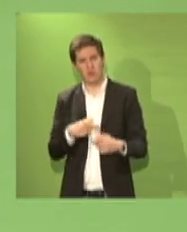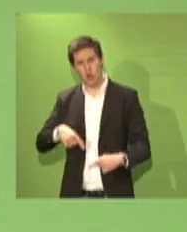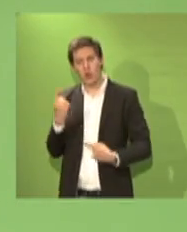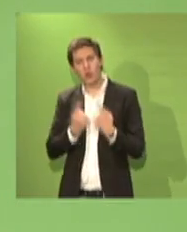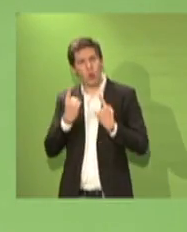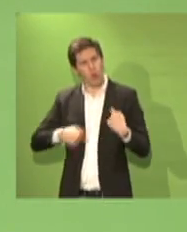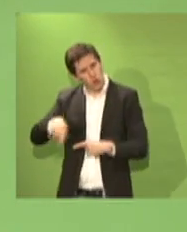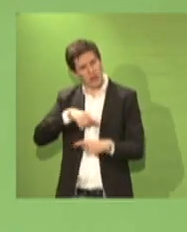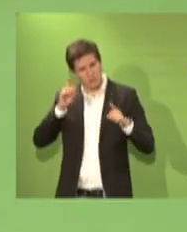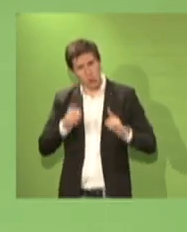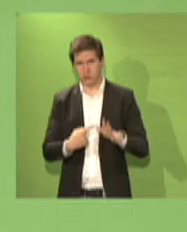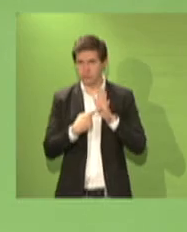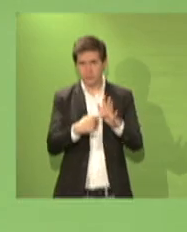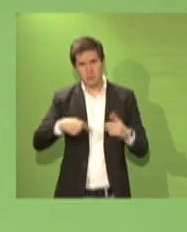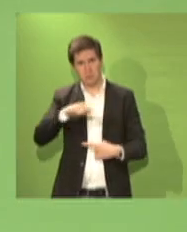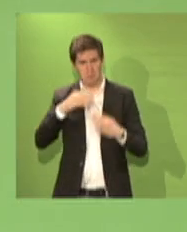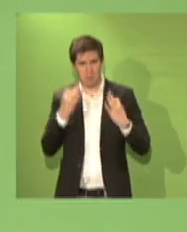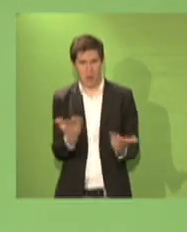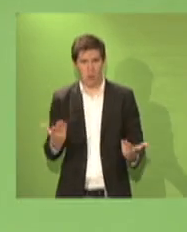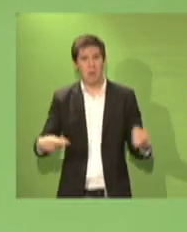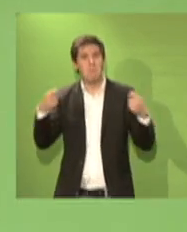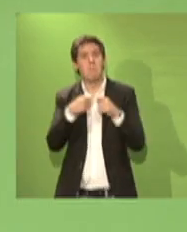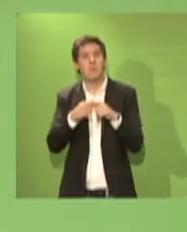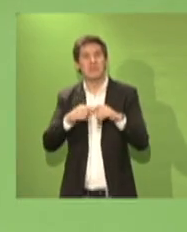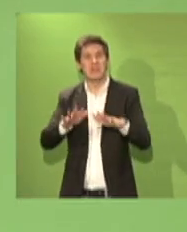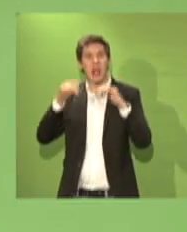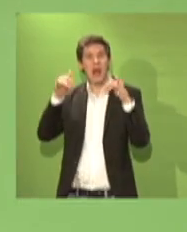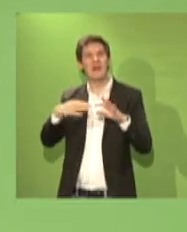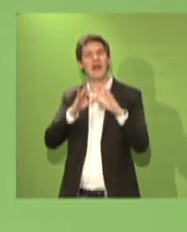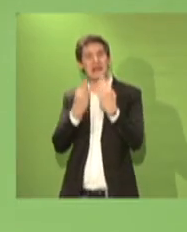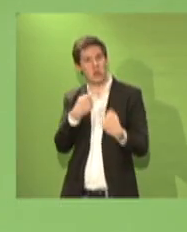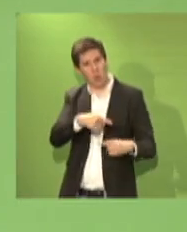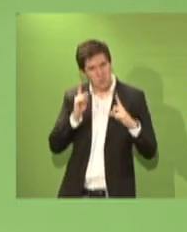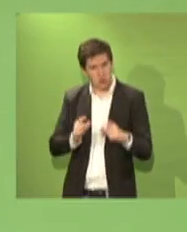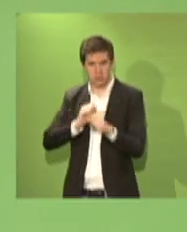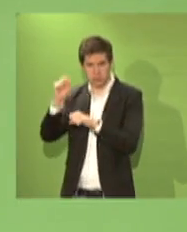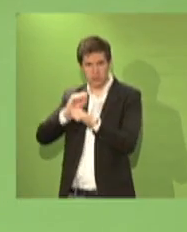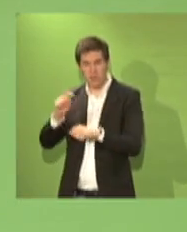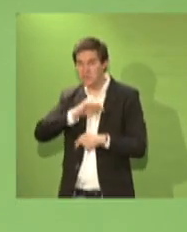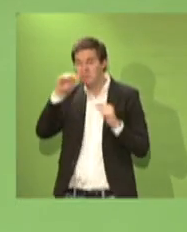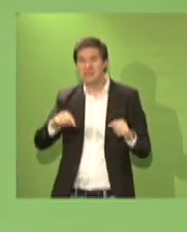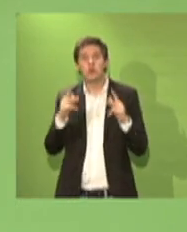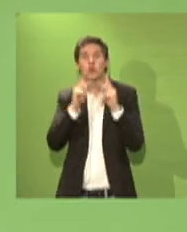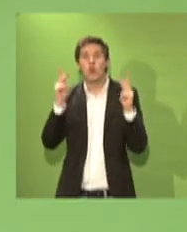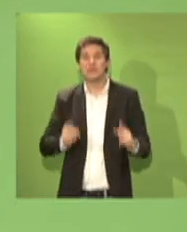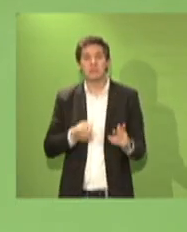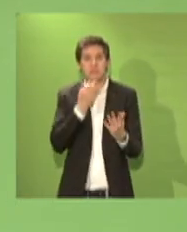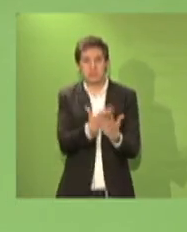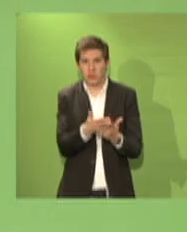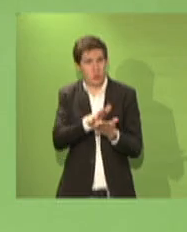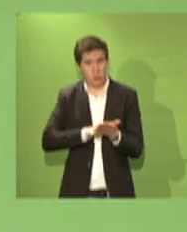Länder, auch der Bundestagsfraktion, bei der Bundesregierung Druck zu machen. Es gibt bisher überhaupt kein ausgearbeitetes Konzept. Wir hatten letzte